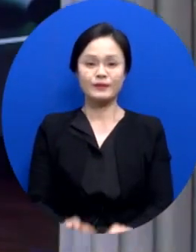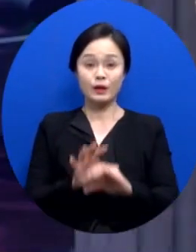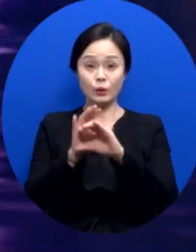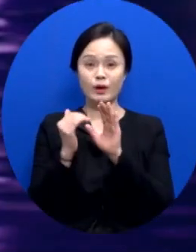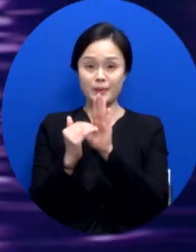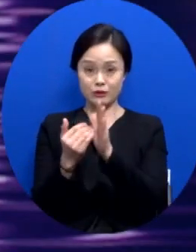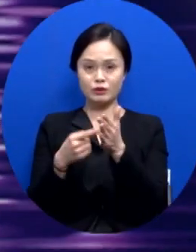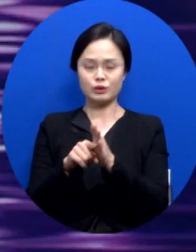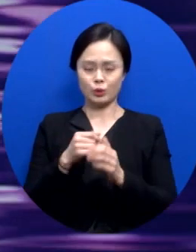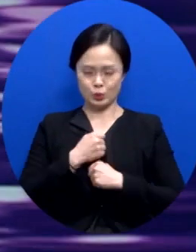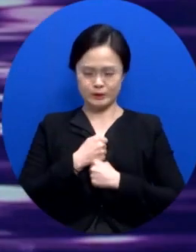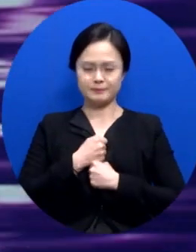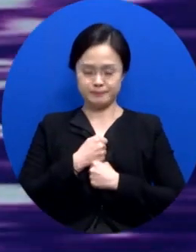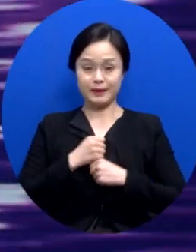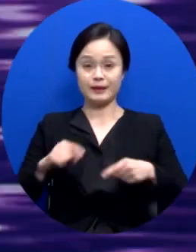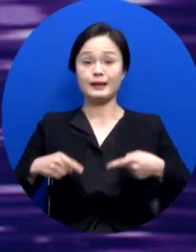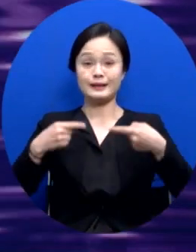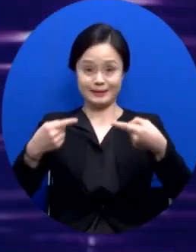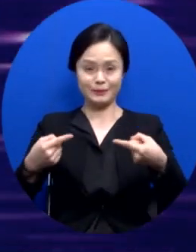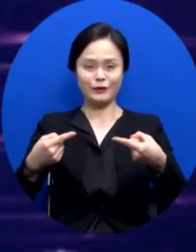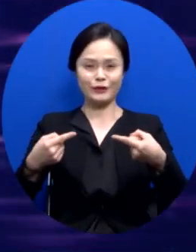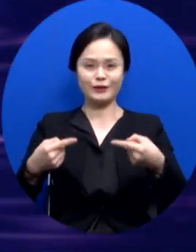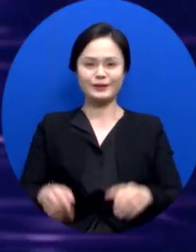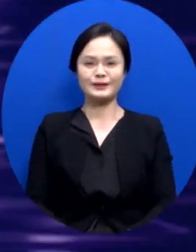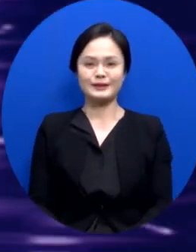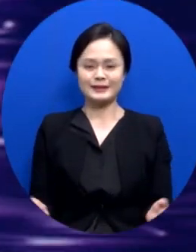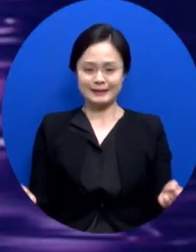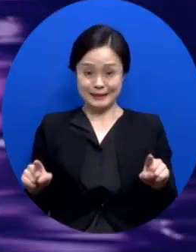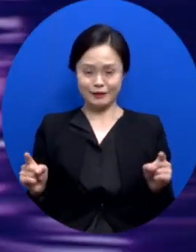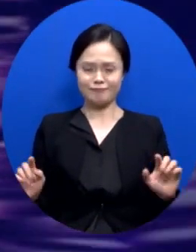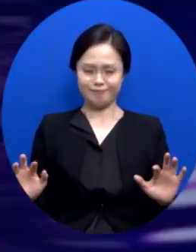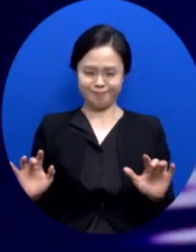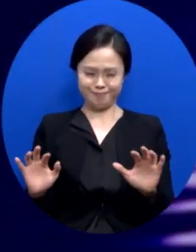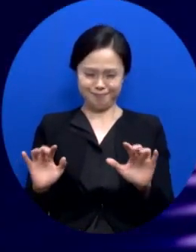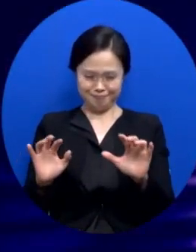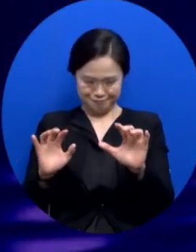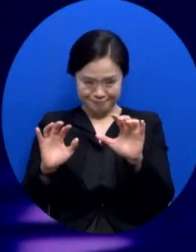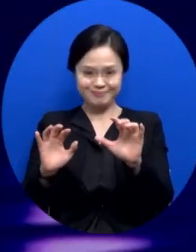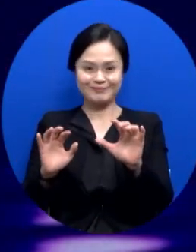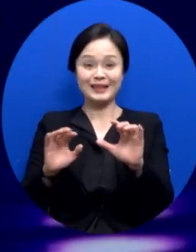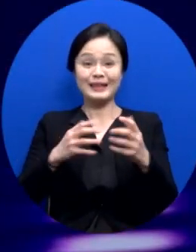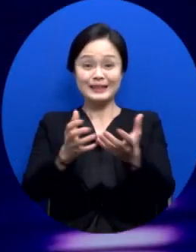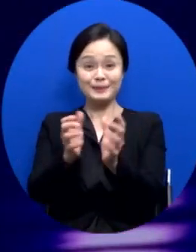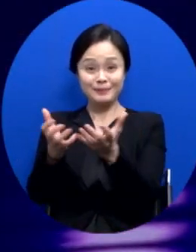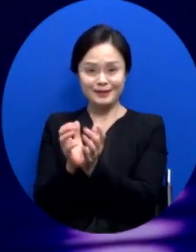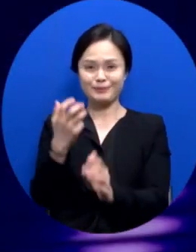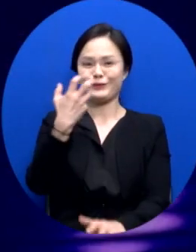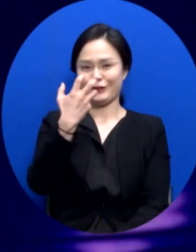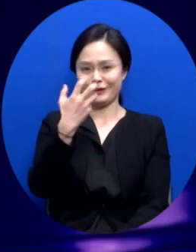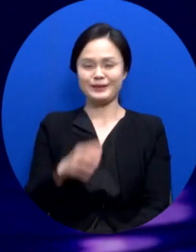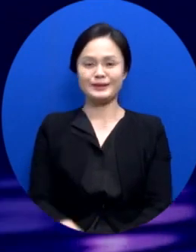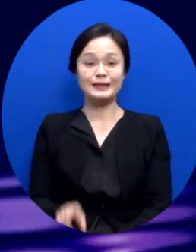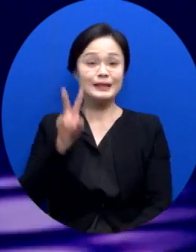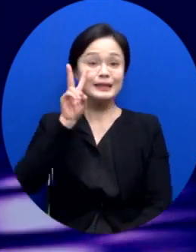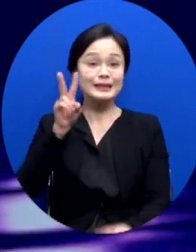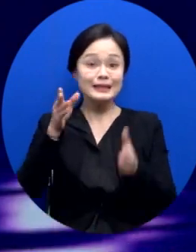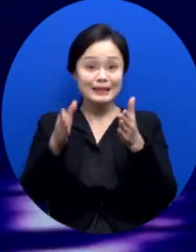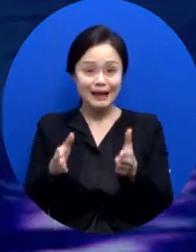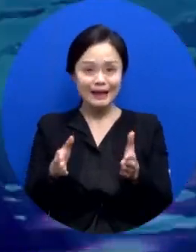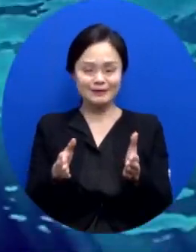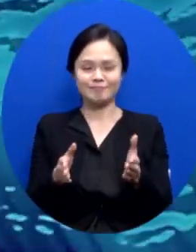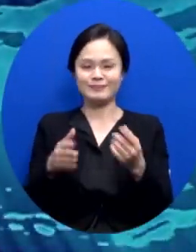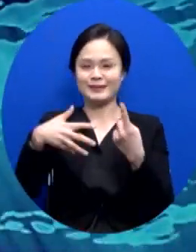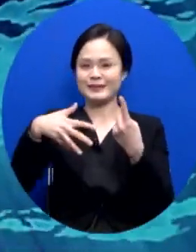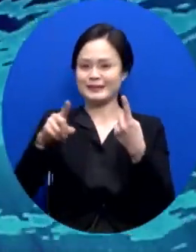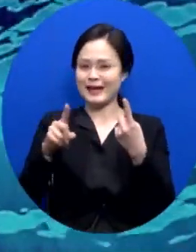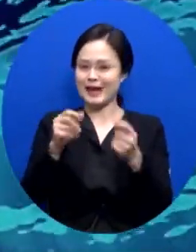방역수칙을 준수하며 진행한 이번 대회. 예선 심사를 거쳐 본선에 진출한 80팀이 이틀에 걸쳐 본선 1차 심사를